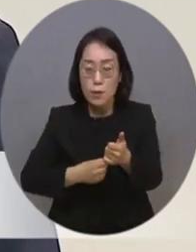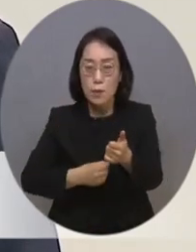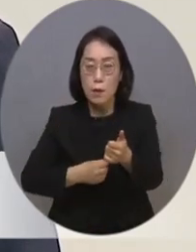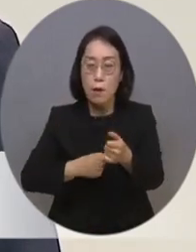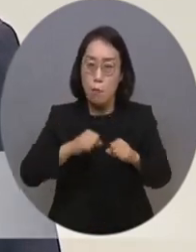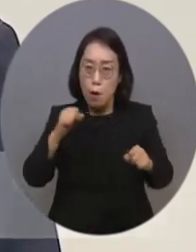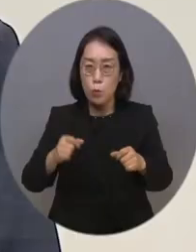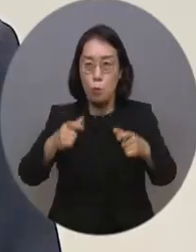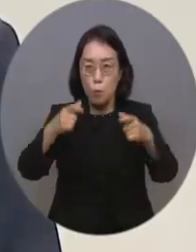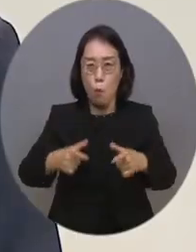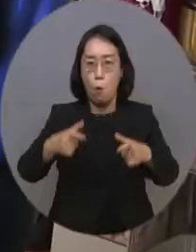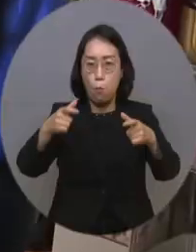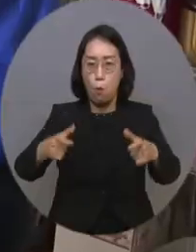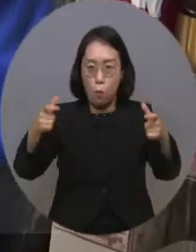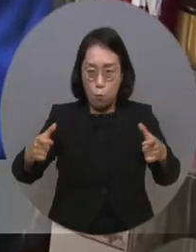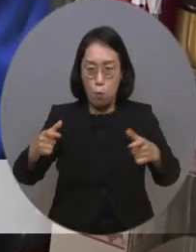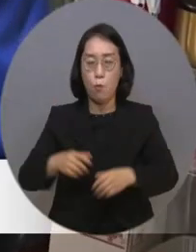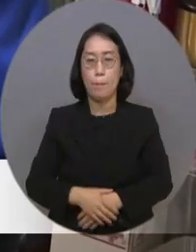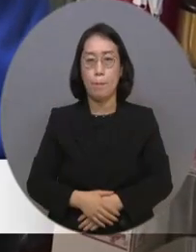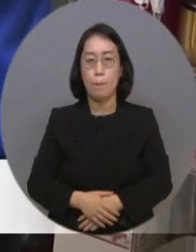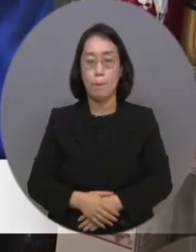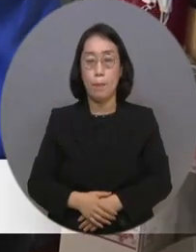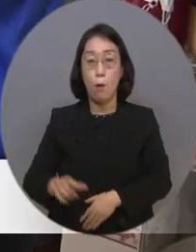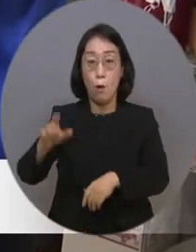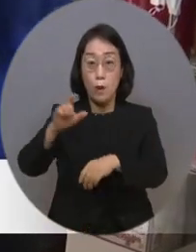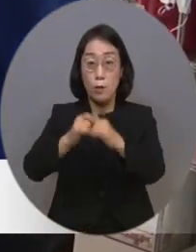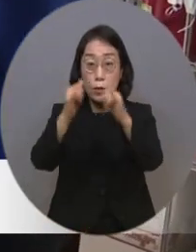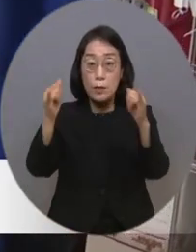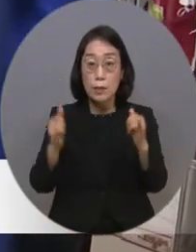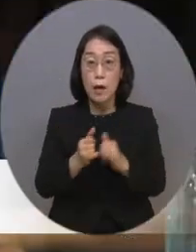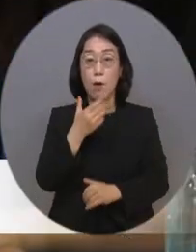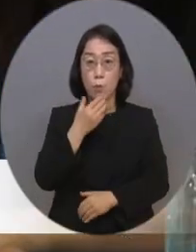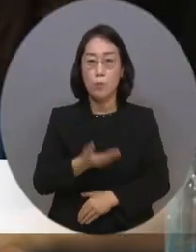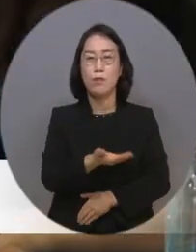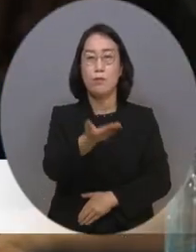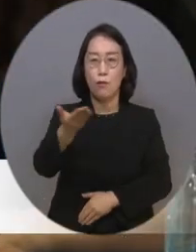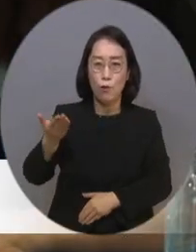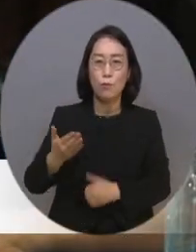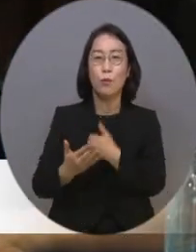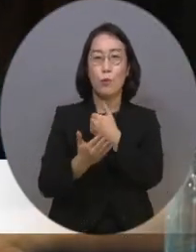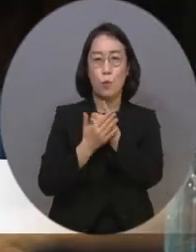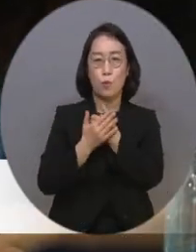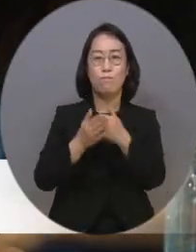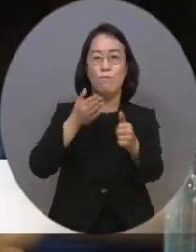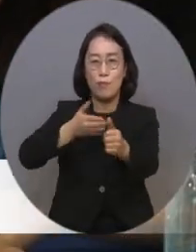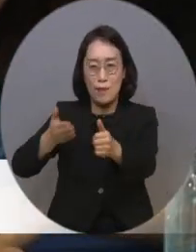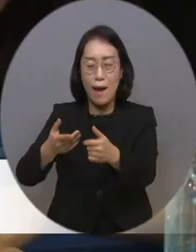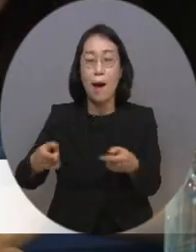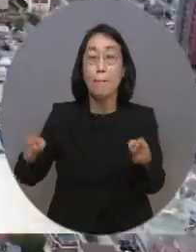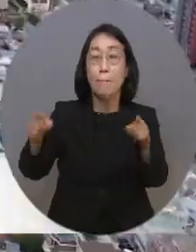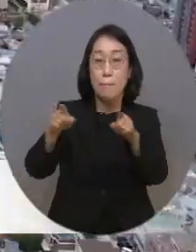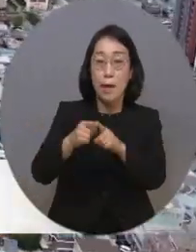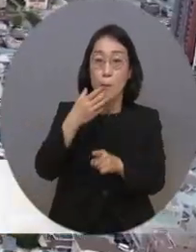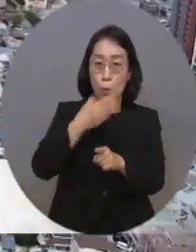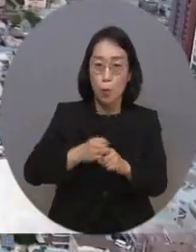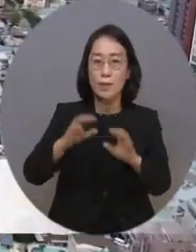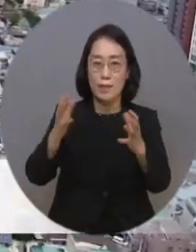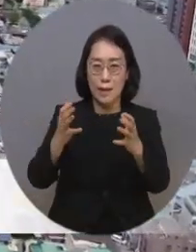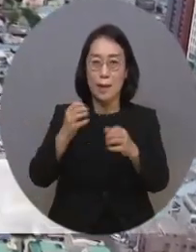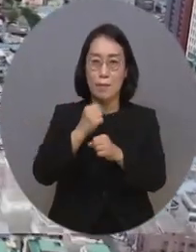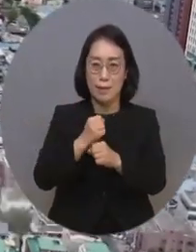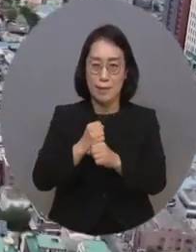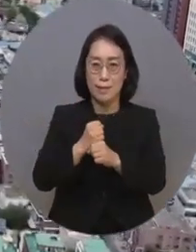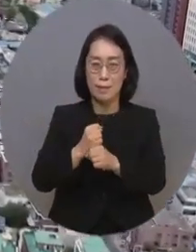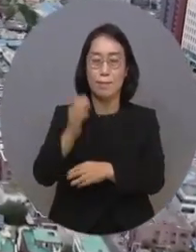확대해 나가겠습니다. 나아가 사회복지계의 협조를 강조하며 함께 튼실한 복지국가를 만들자는